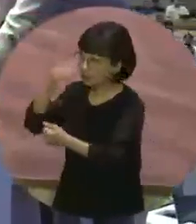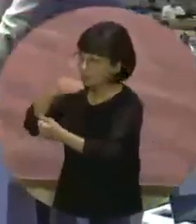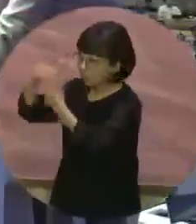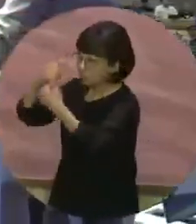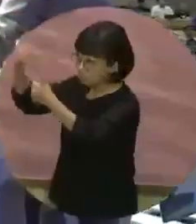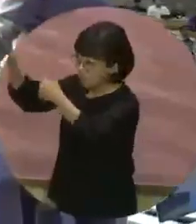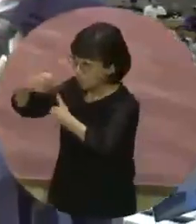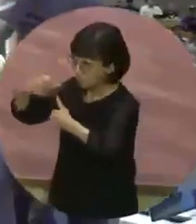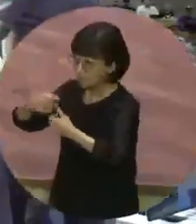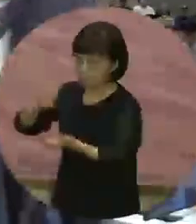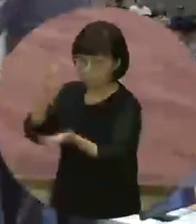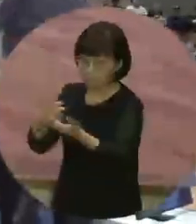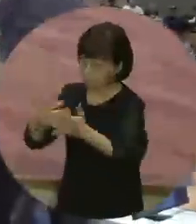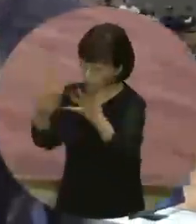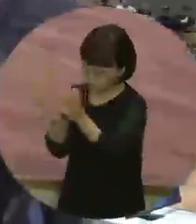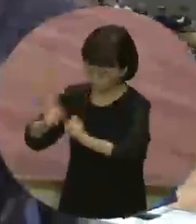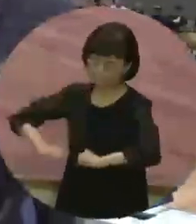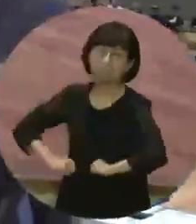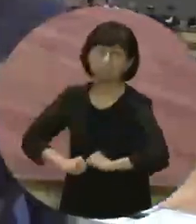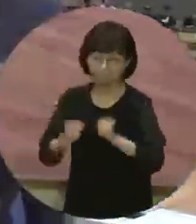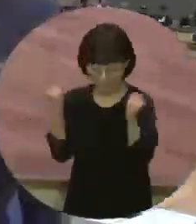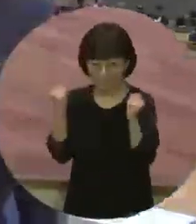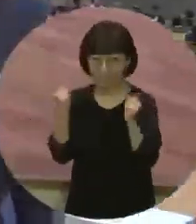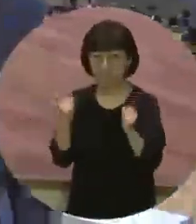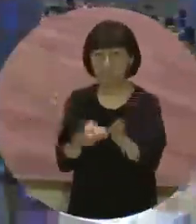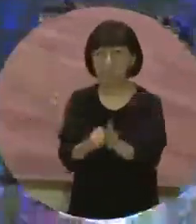법도를 지켰음이라 하시니라.